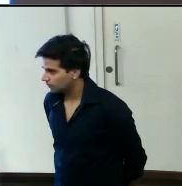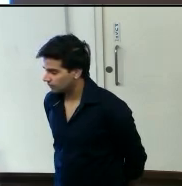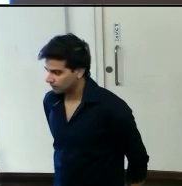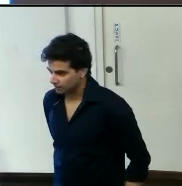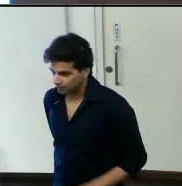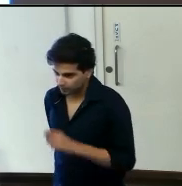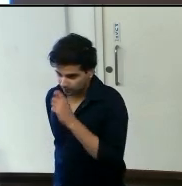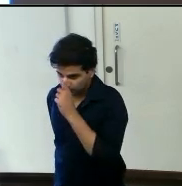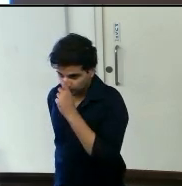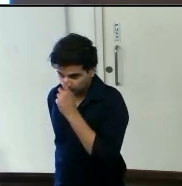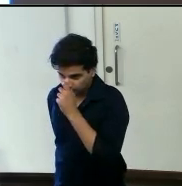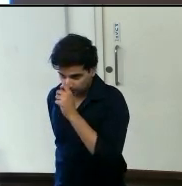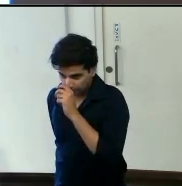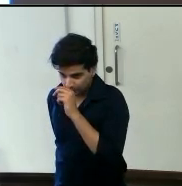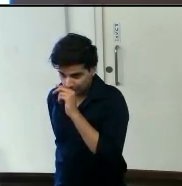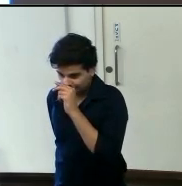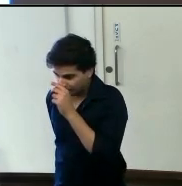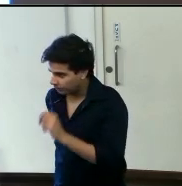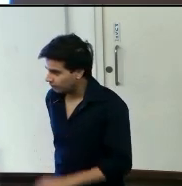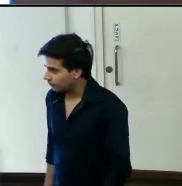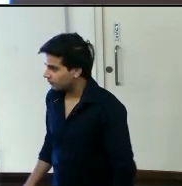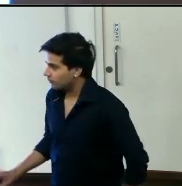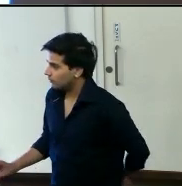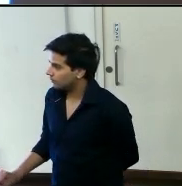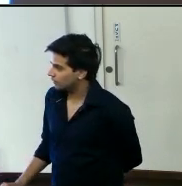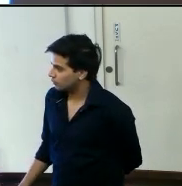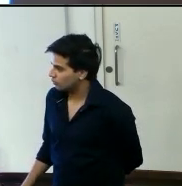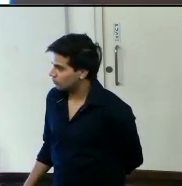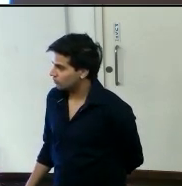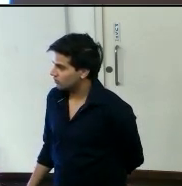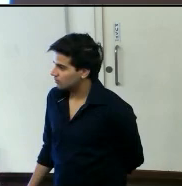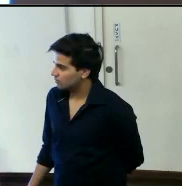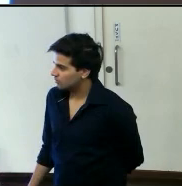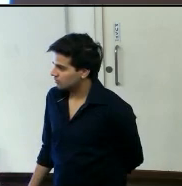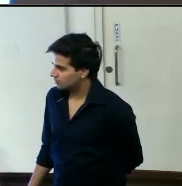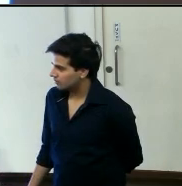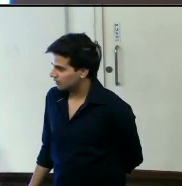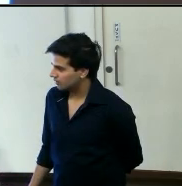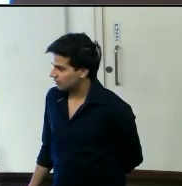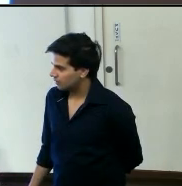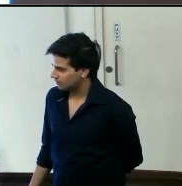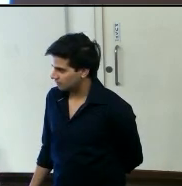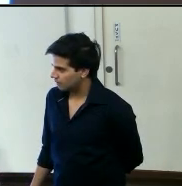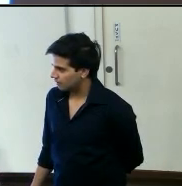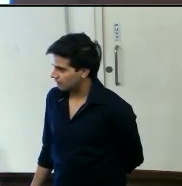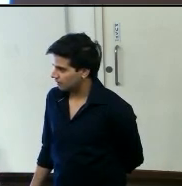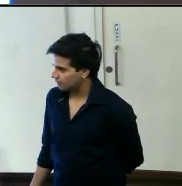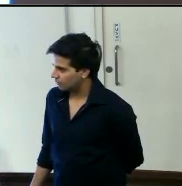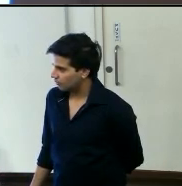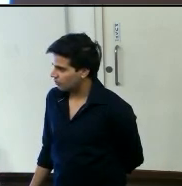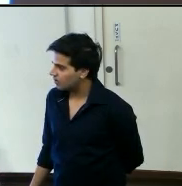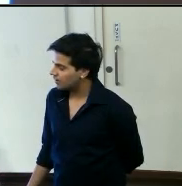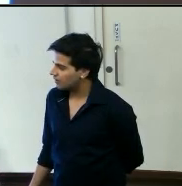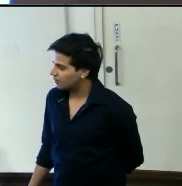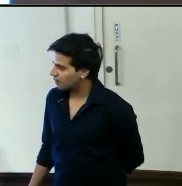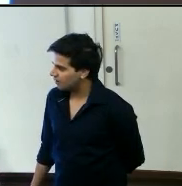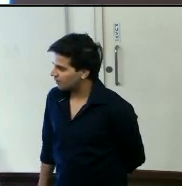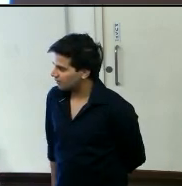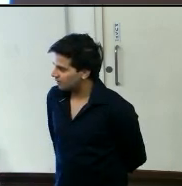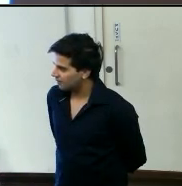ಇದಲ್ಲ. ನನಗಿದು ಖುಷಿ ಕೊಡ್ತು, ನಾನು ಮಾಡಿದ್ದೀನಿ, ಅಲ್ಲಿ ಇಟ್ಟಿದ್ದೀನಿ. ನಿಮಗೂ ಖುಷಿ ಕೊಟ್ಟರೆ ಭಾಳ ಸಂತೋಷ, ನನಗೇನು ತೊಂದರೆ ಇಲ್ಲ. ಆ ಥರದ್ದೊಂದು